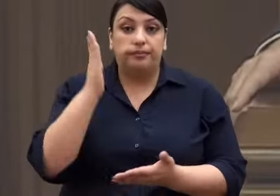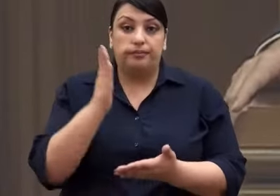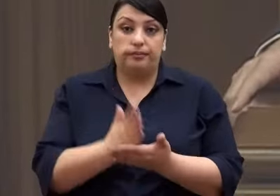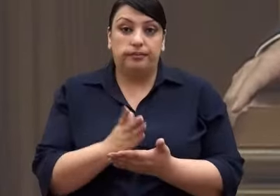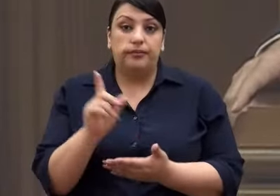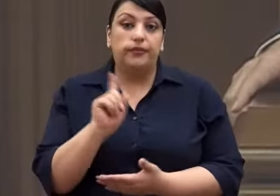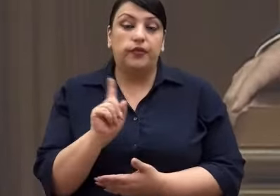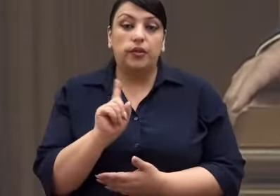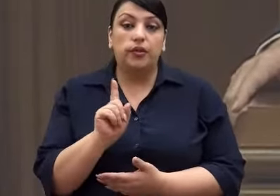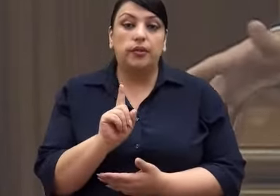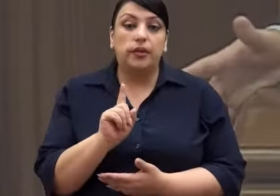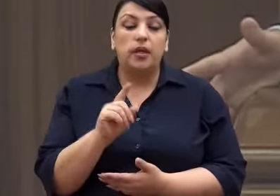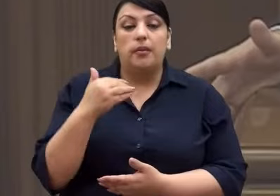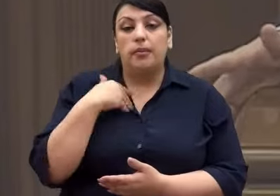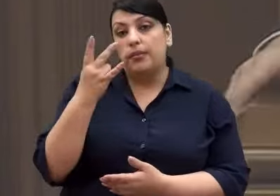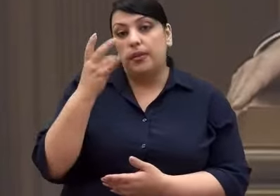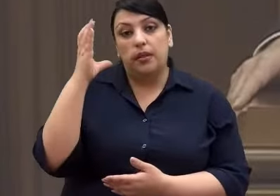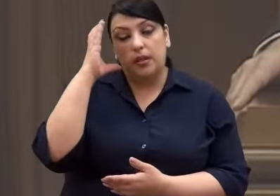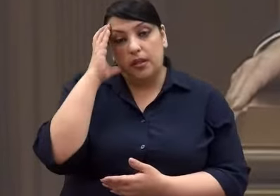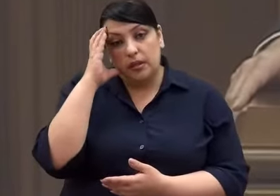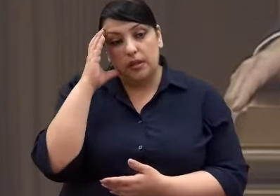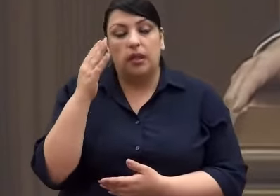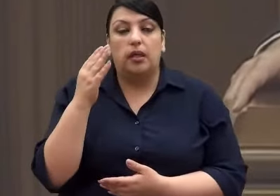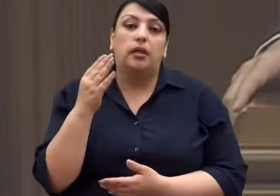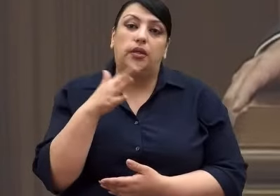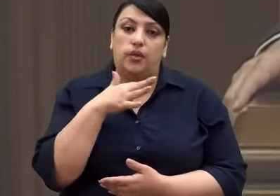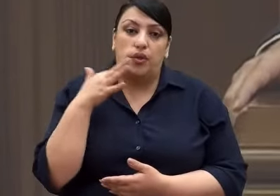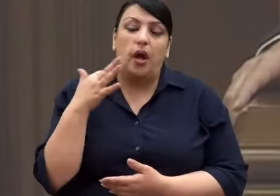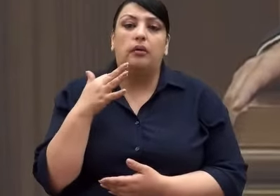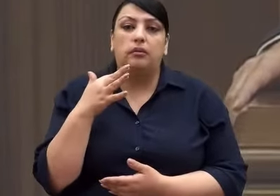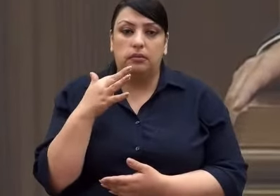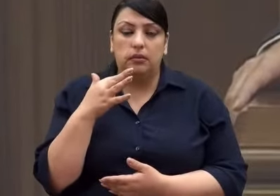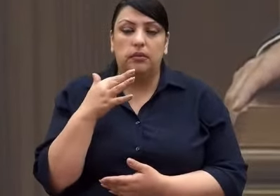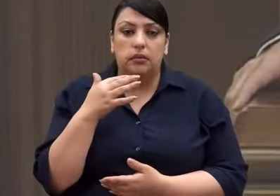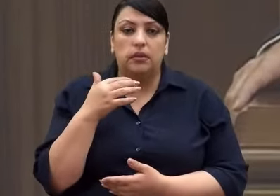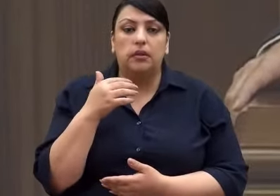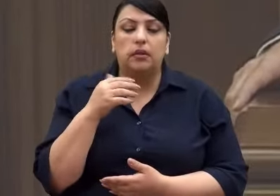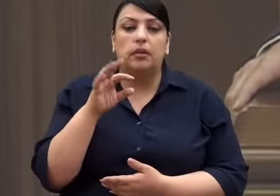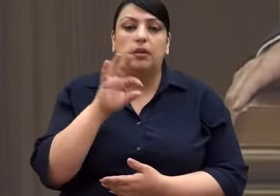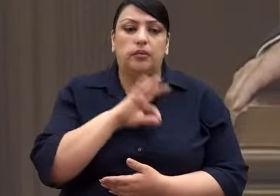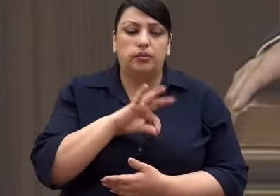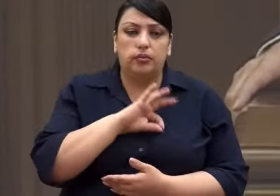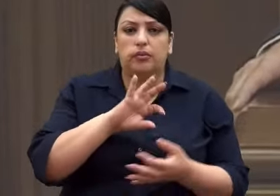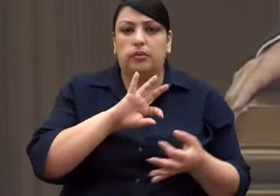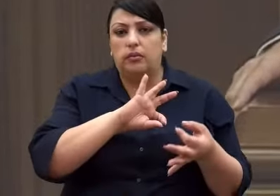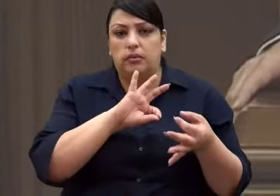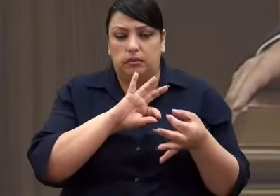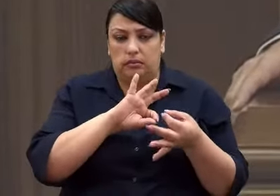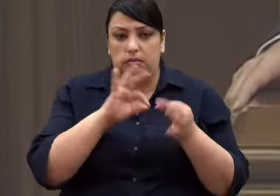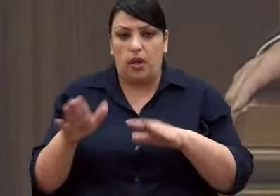մենք լսենք բովանդակային առաջարկներ և մեր հանրությունը լսի բովանդակային առաջարկներ